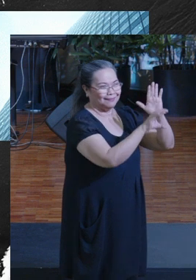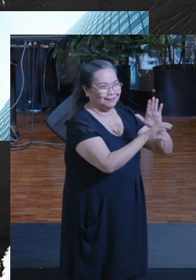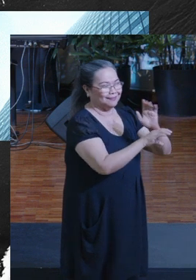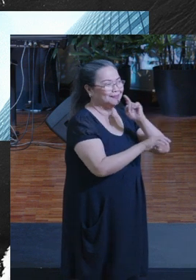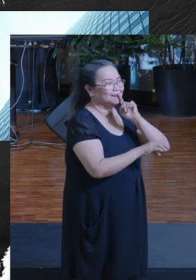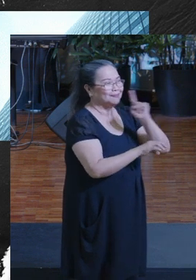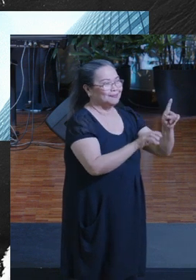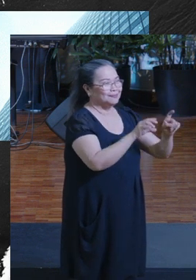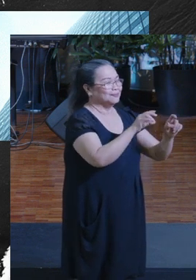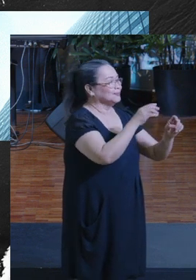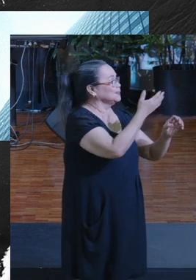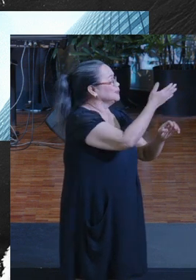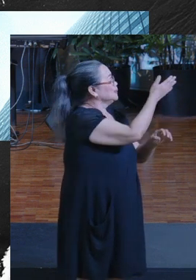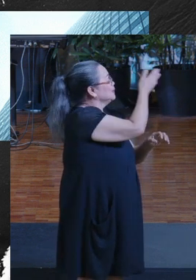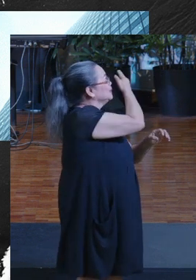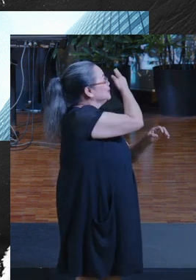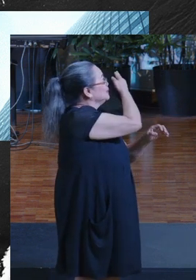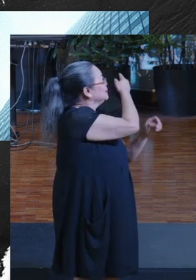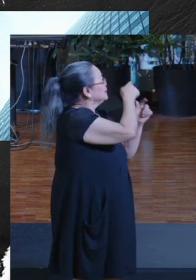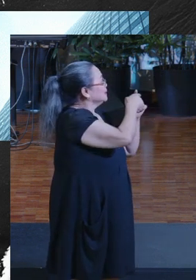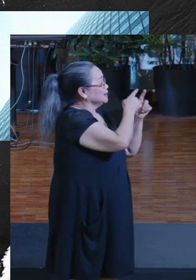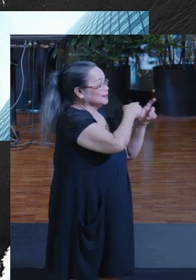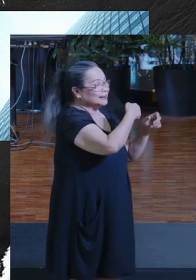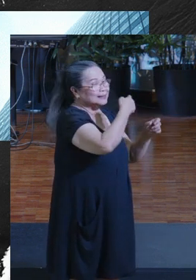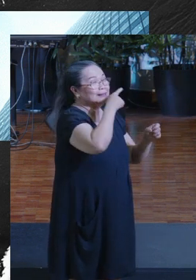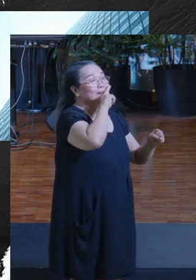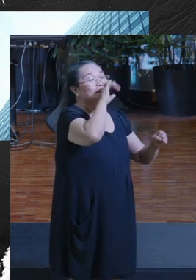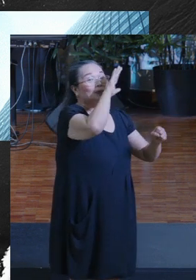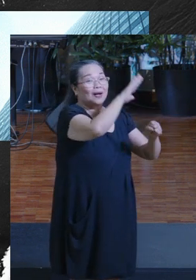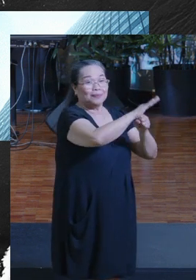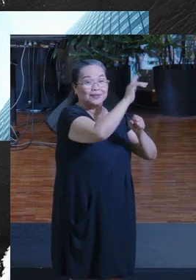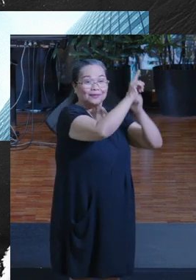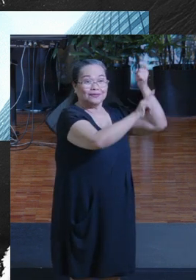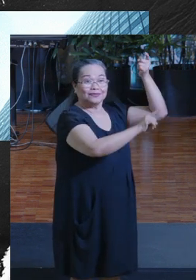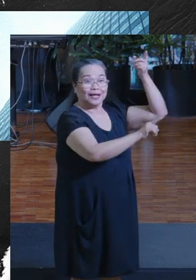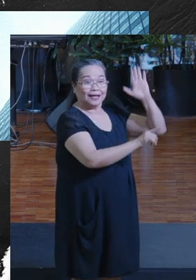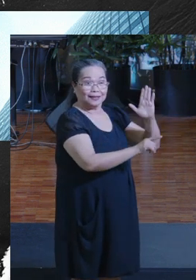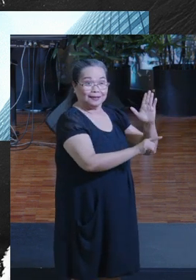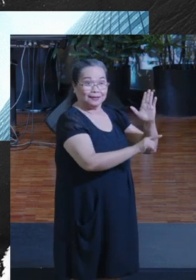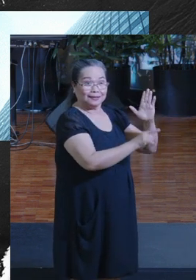God's promise. Nakabase lamang sa pangako ng Diyos.